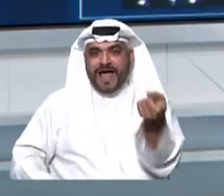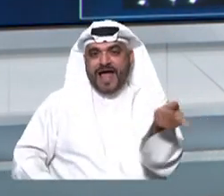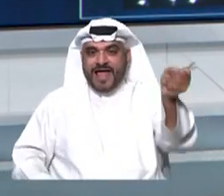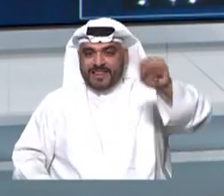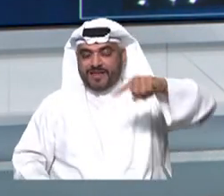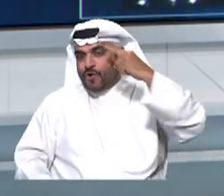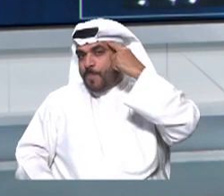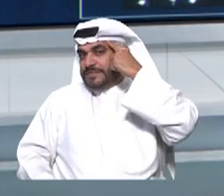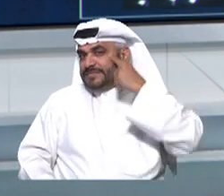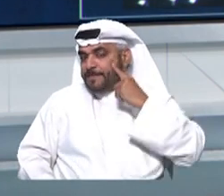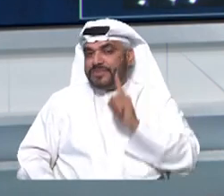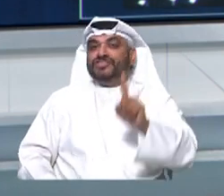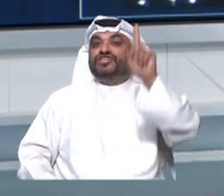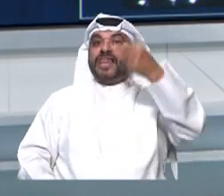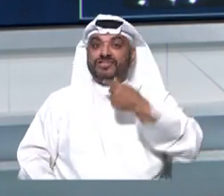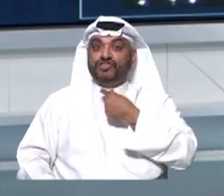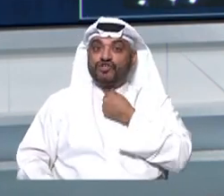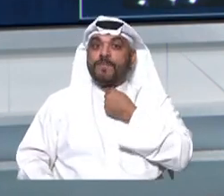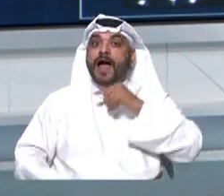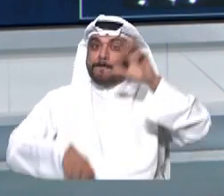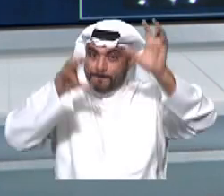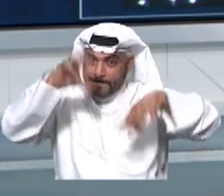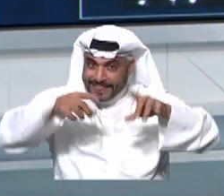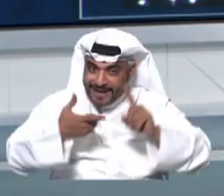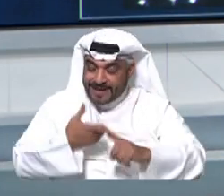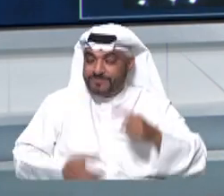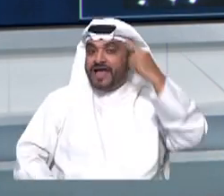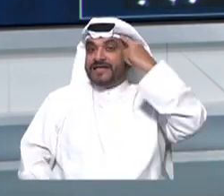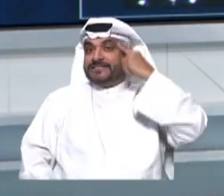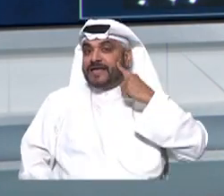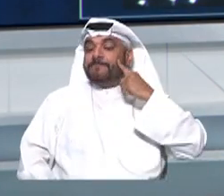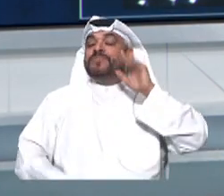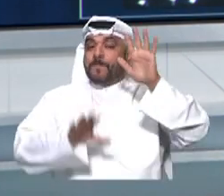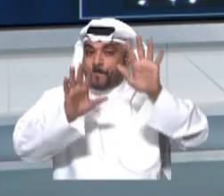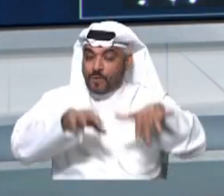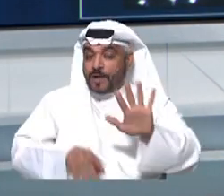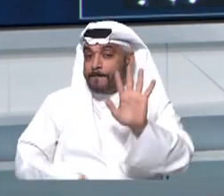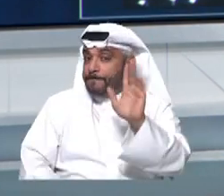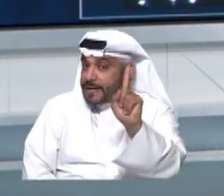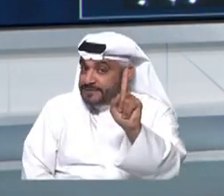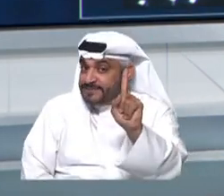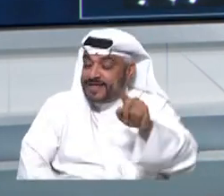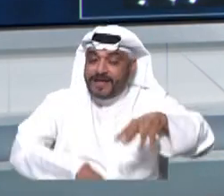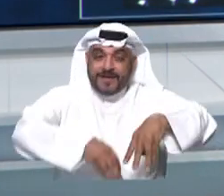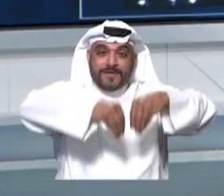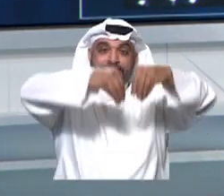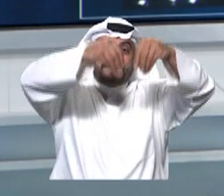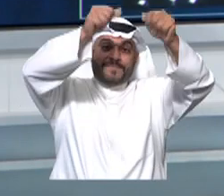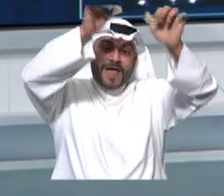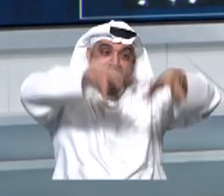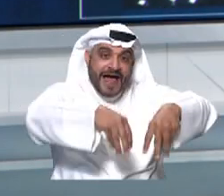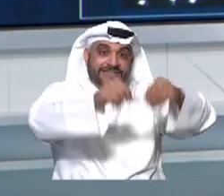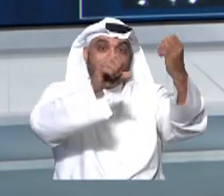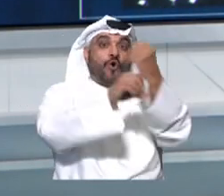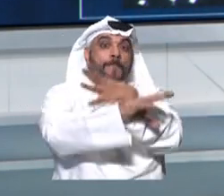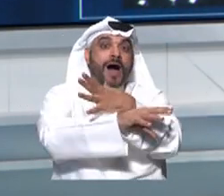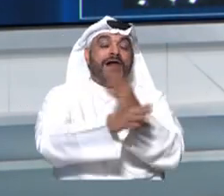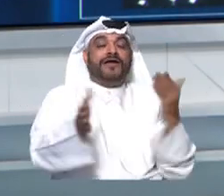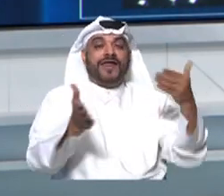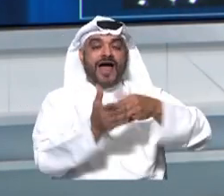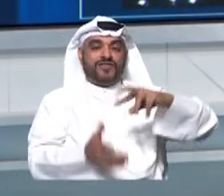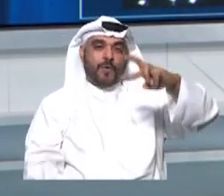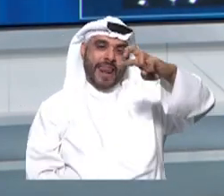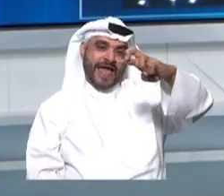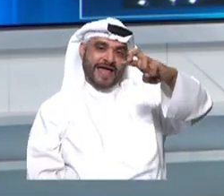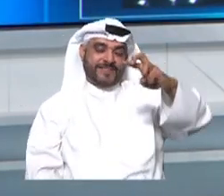السبت، وأيضا فرص الغبار مستمرة معانا حتى يوم الأحد، ممكن تدني مدى رؤية الأفقية في الأيام المقبلة. إذا نوه